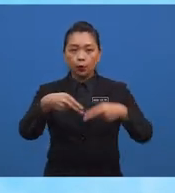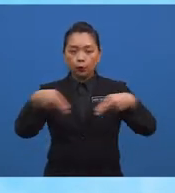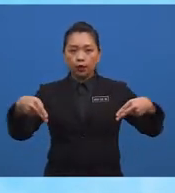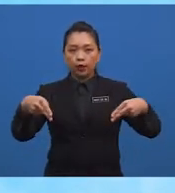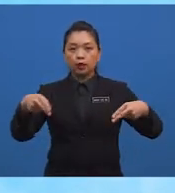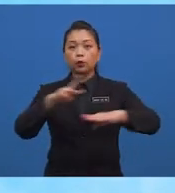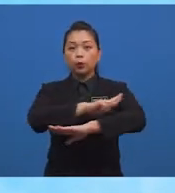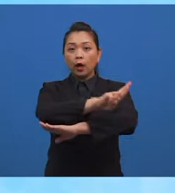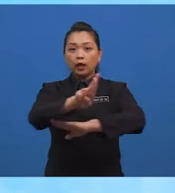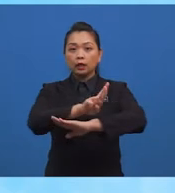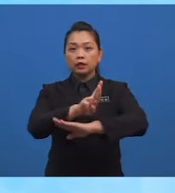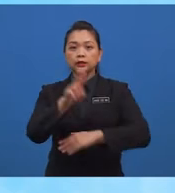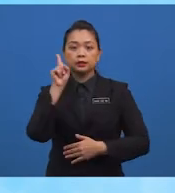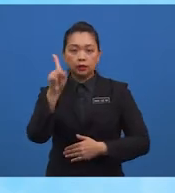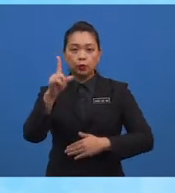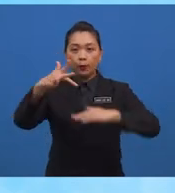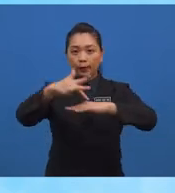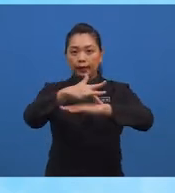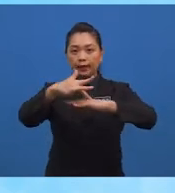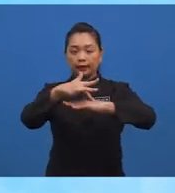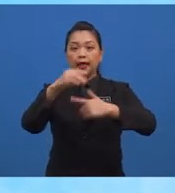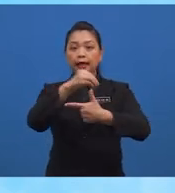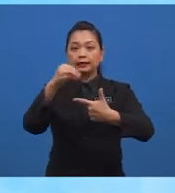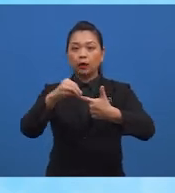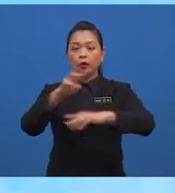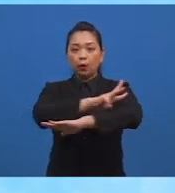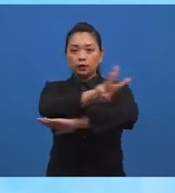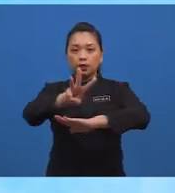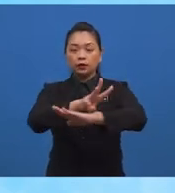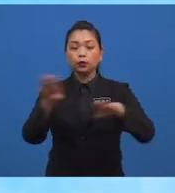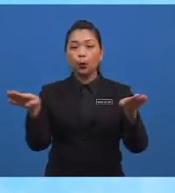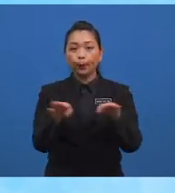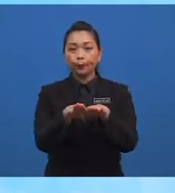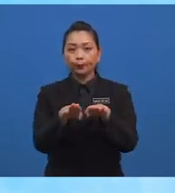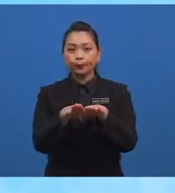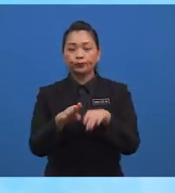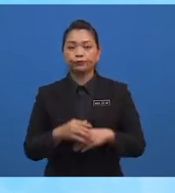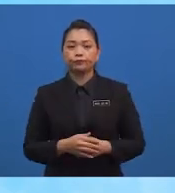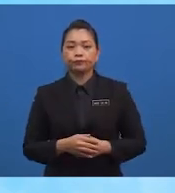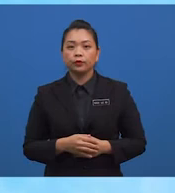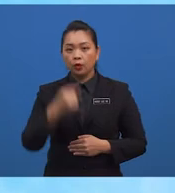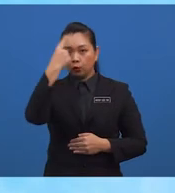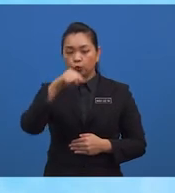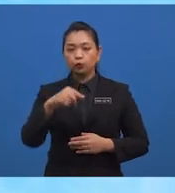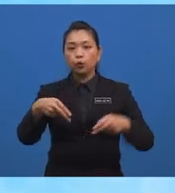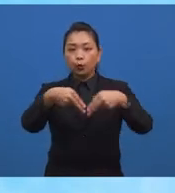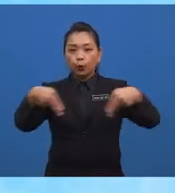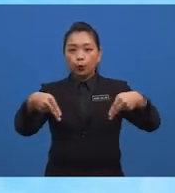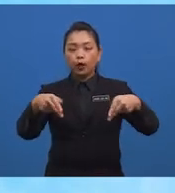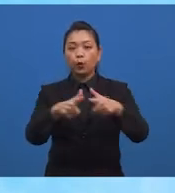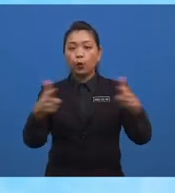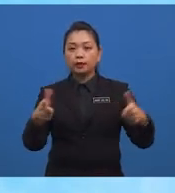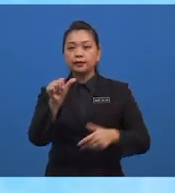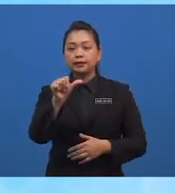ialah ukuran ruang sesuatu permukaan atau kawasan tertutup. Untuk ukuran